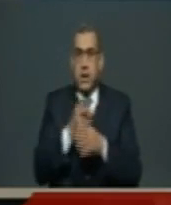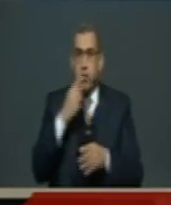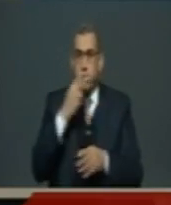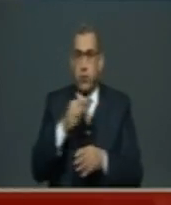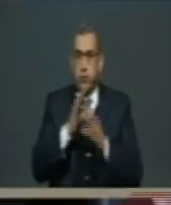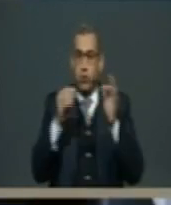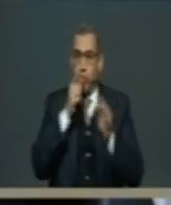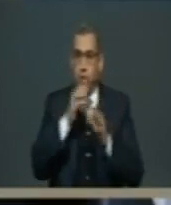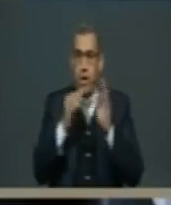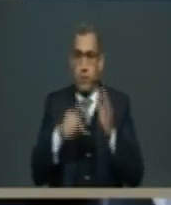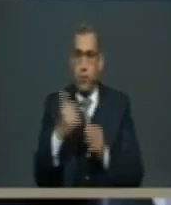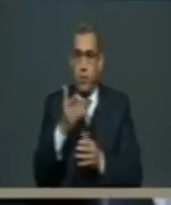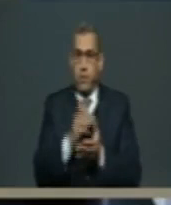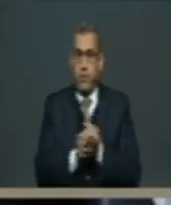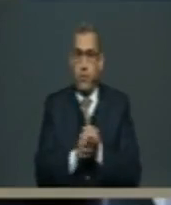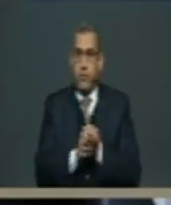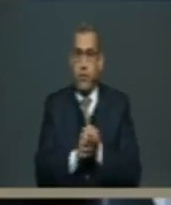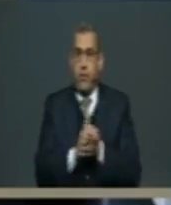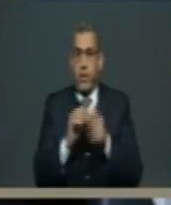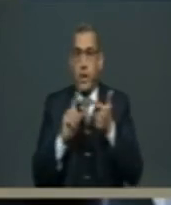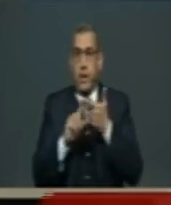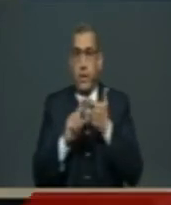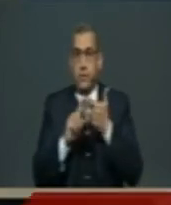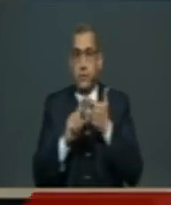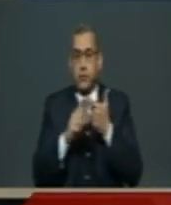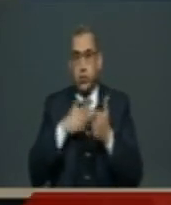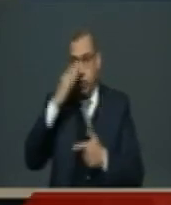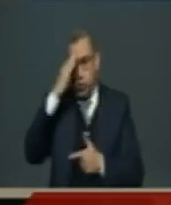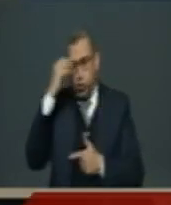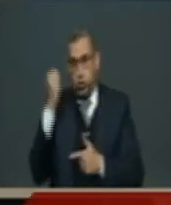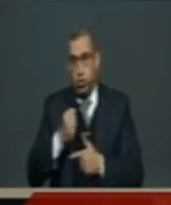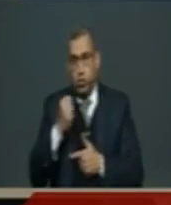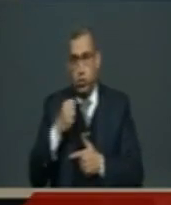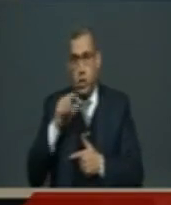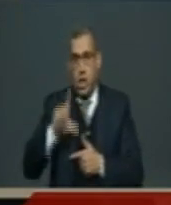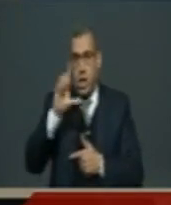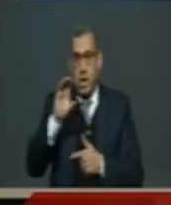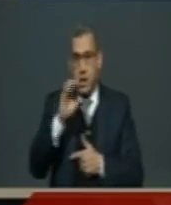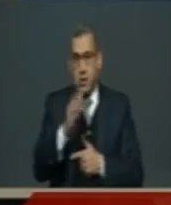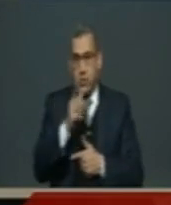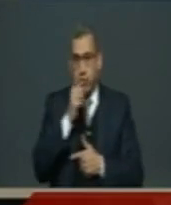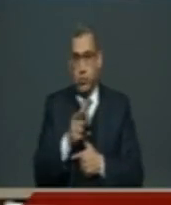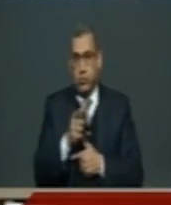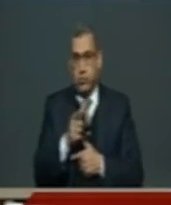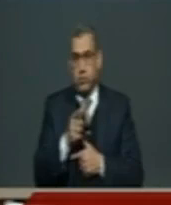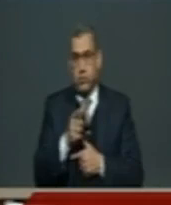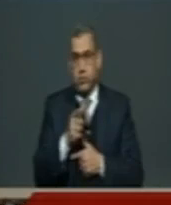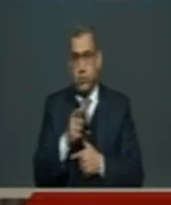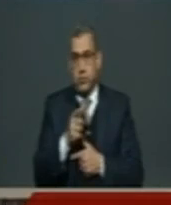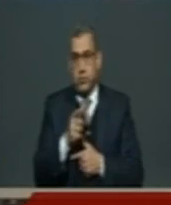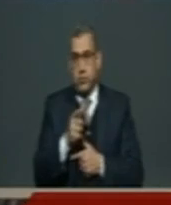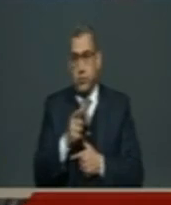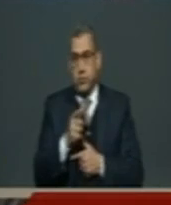المنتجات الهامة. النقطة الثانية، وبشكر فخامة الرئيس، وليس ان انا ليا حاجة